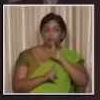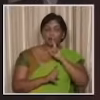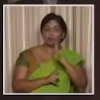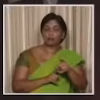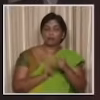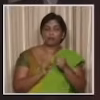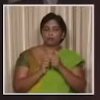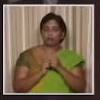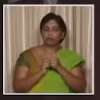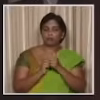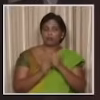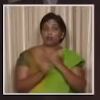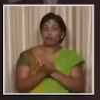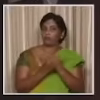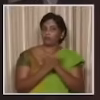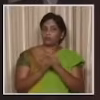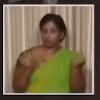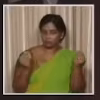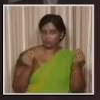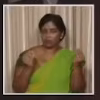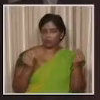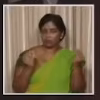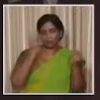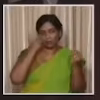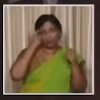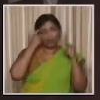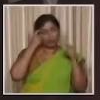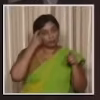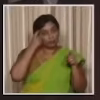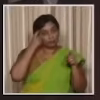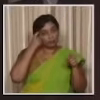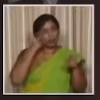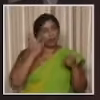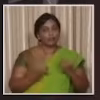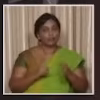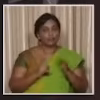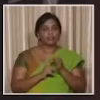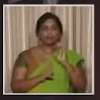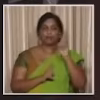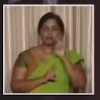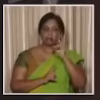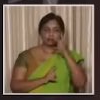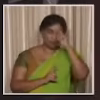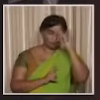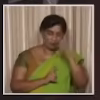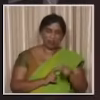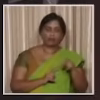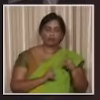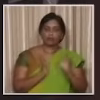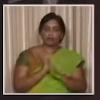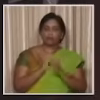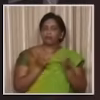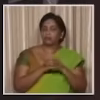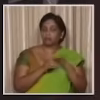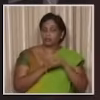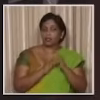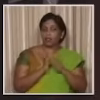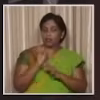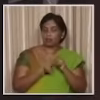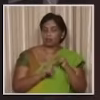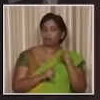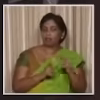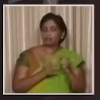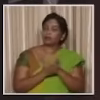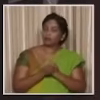දුන්නා මේක වහම ඔප්පු ටික අවලංගු කරන්නයි කියන්නේ කියලා. ඒ වගේම වත්මන් ජනාධිපති රනිල් වික්‍රමසිංහ මැතිතුමා දැන් කමිටුවක් පත් කරලා තියෙනවා අමතුමාගේ